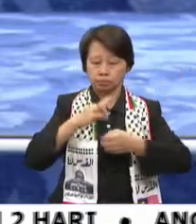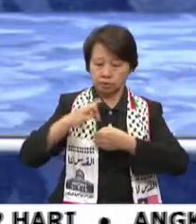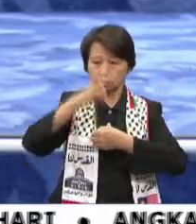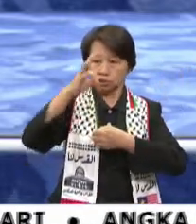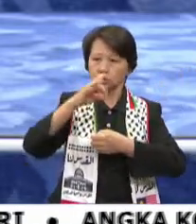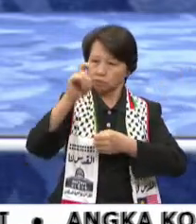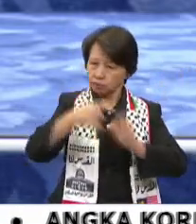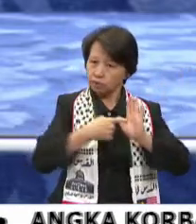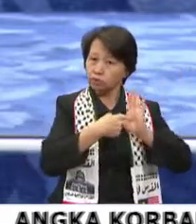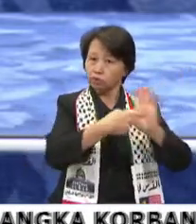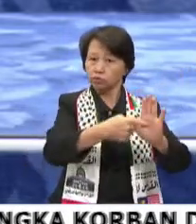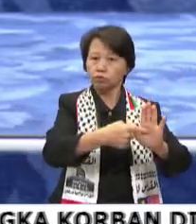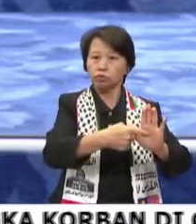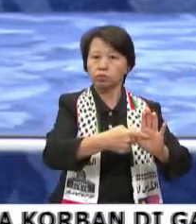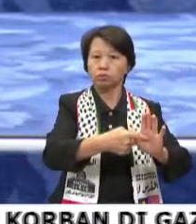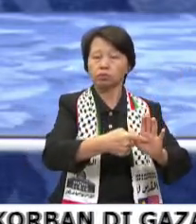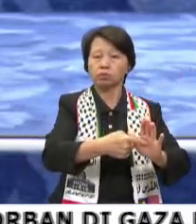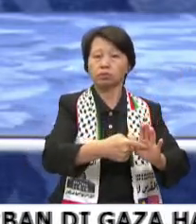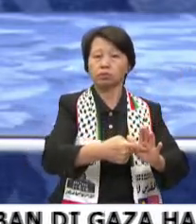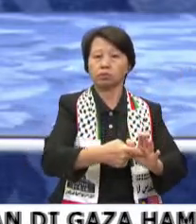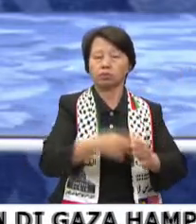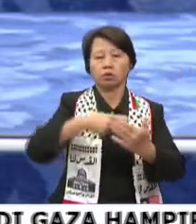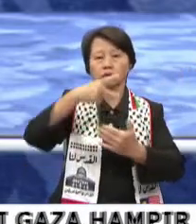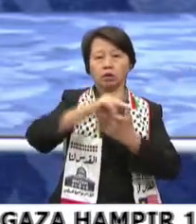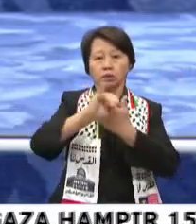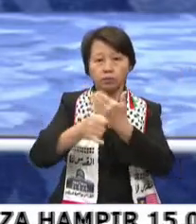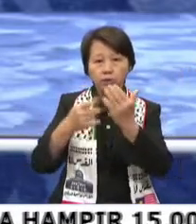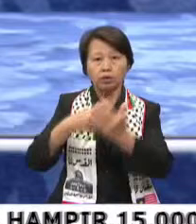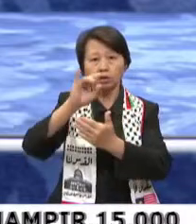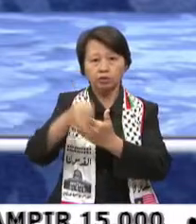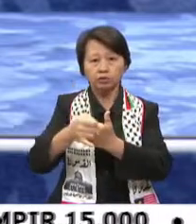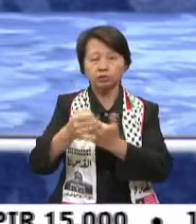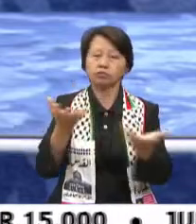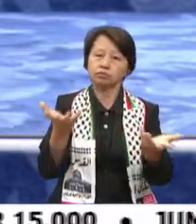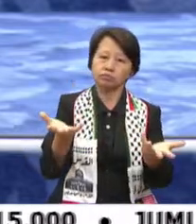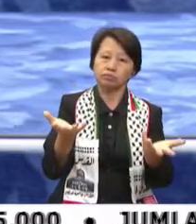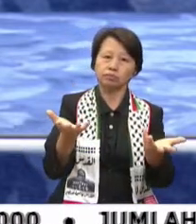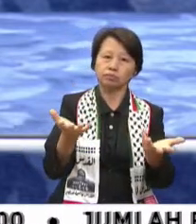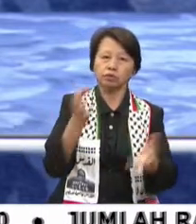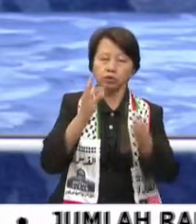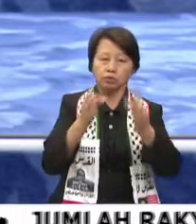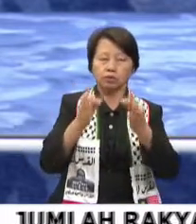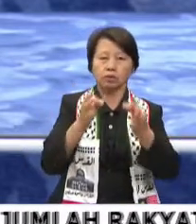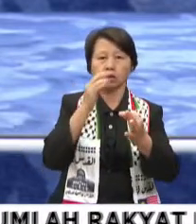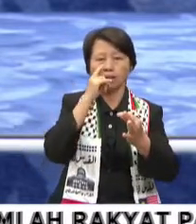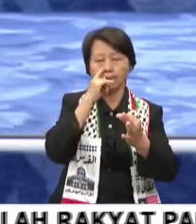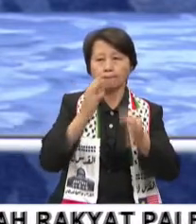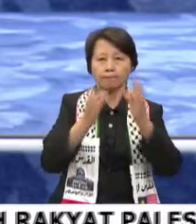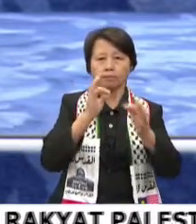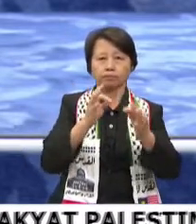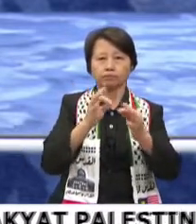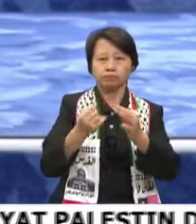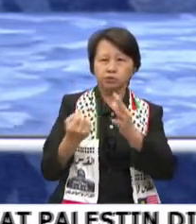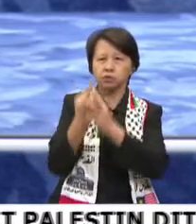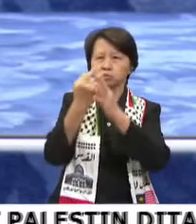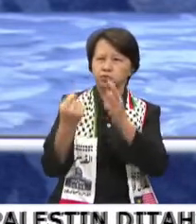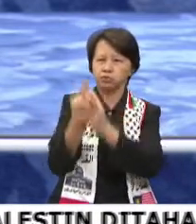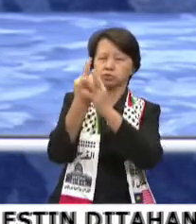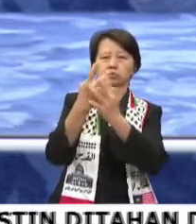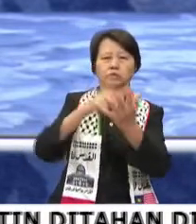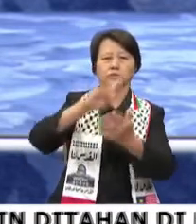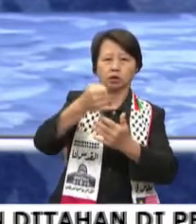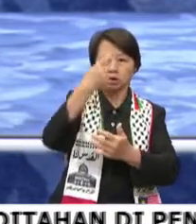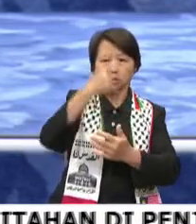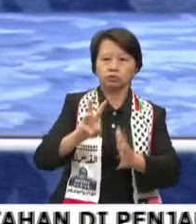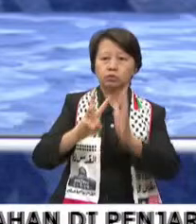itu ditunjukkan projek-projek seperti sebbut walaupun diungkit tentang projek untuk